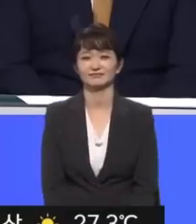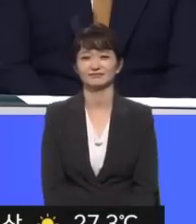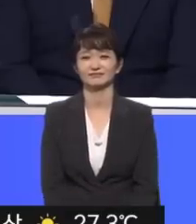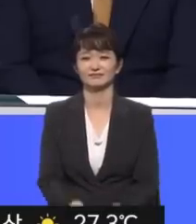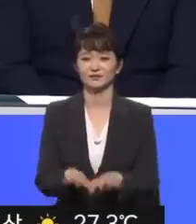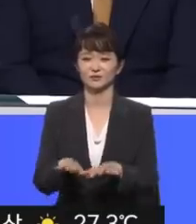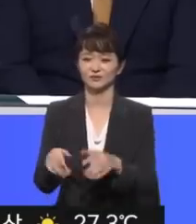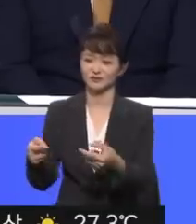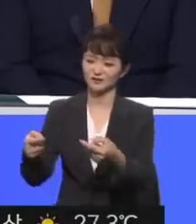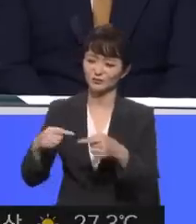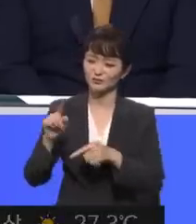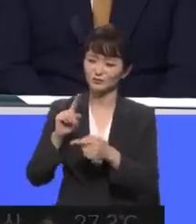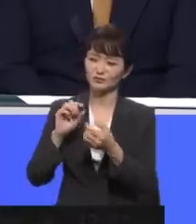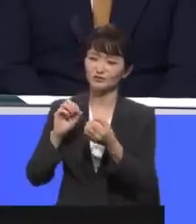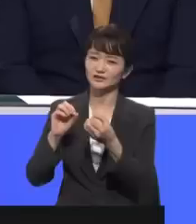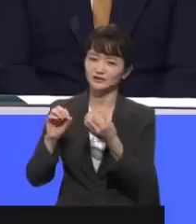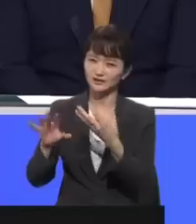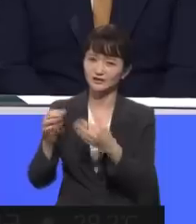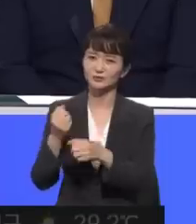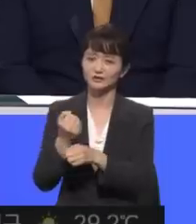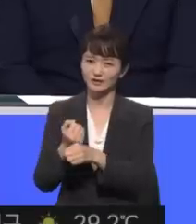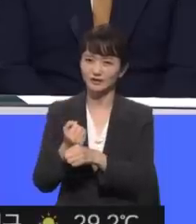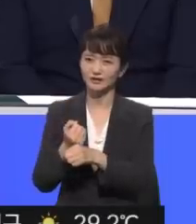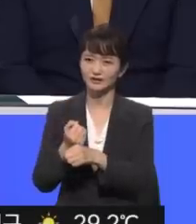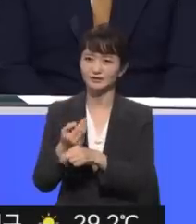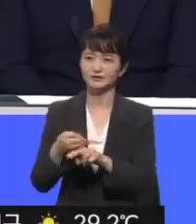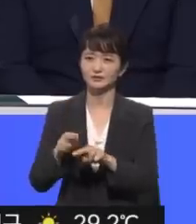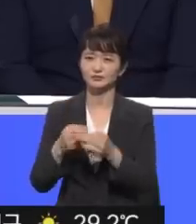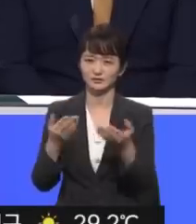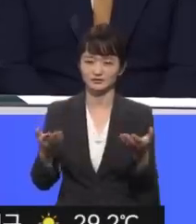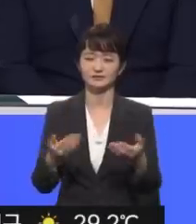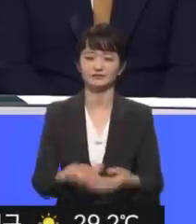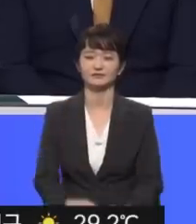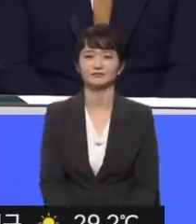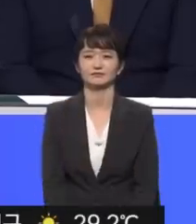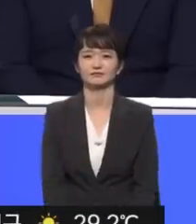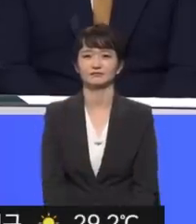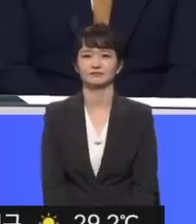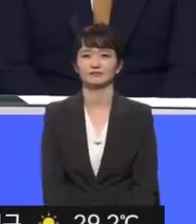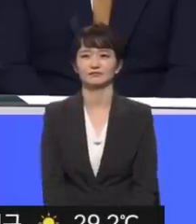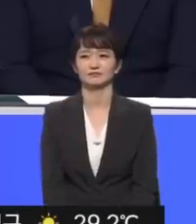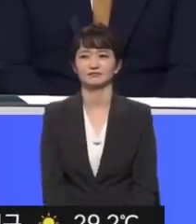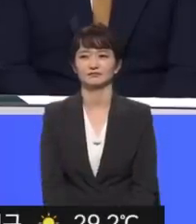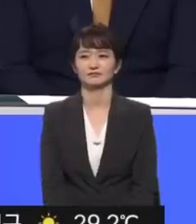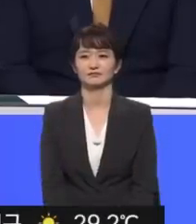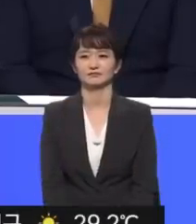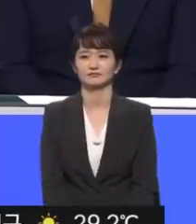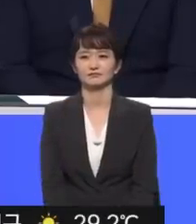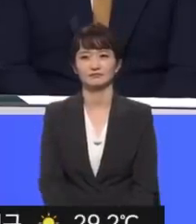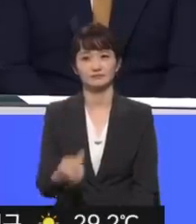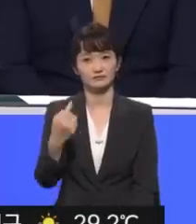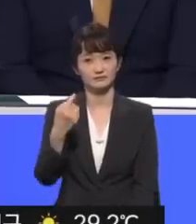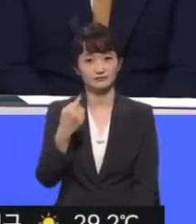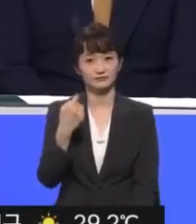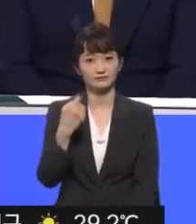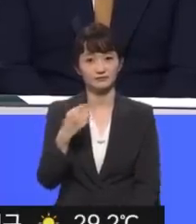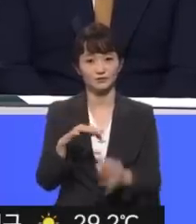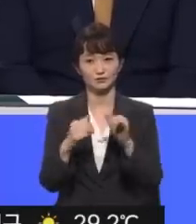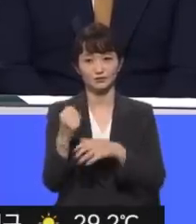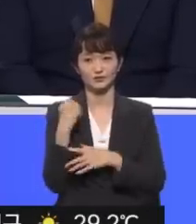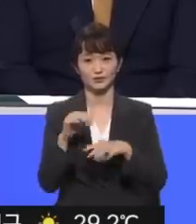무슨 말을 해 라고 했던 붙여 주시구요 또 한번 뭐 드릴까요 어 저는 뭐 방의 손님 어제는 잔치 했는데 오늘은 저한테